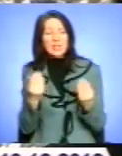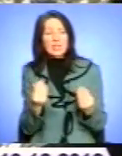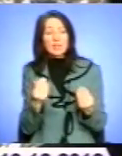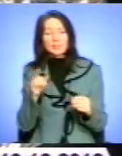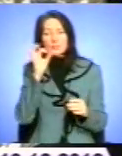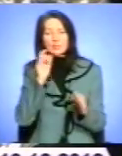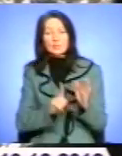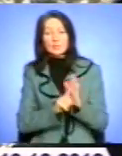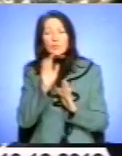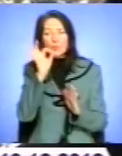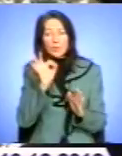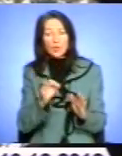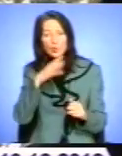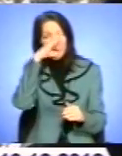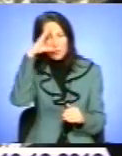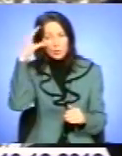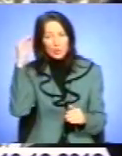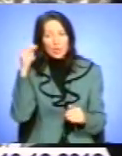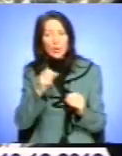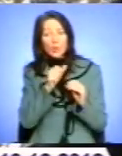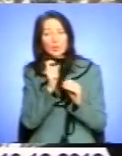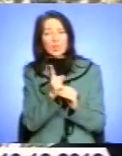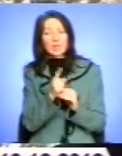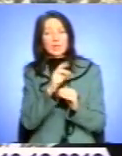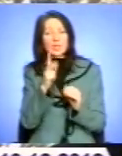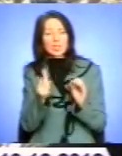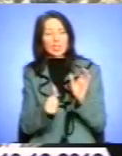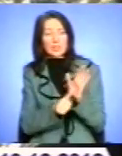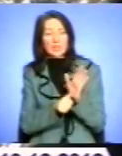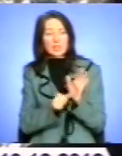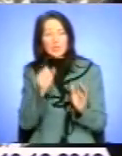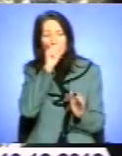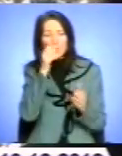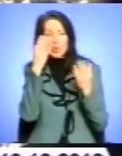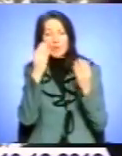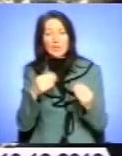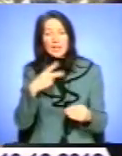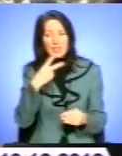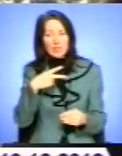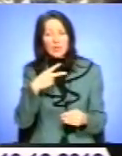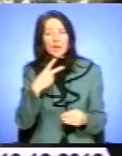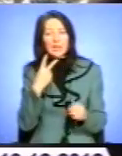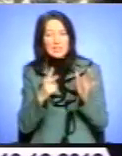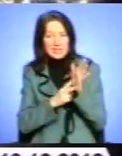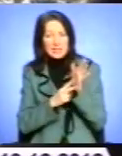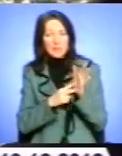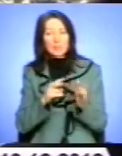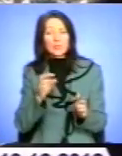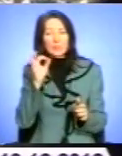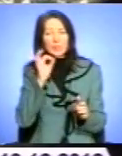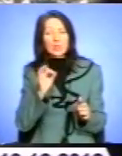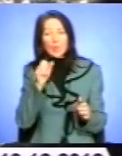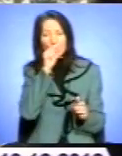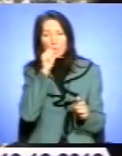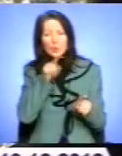вночі становитимуть 11-16 градусів морозу, денні будуть в межах 2-7 градусів морозу. Подібного